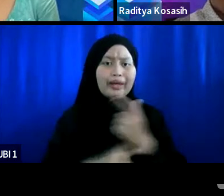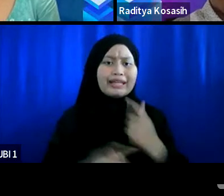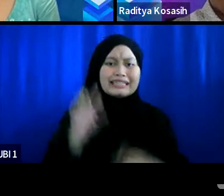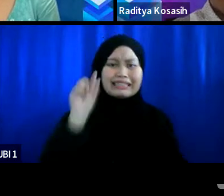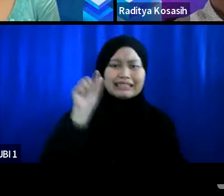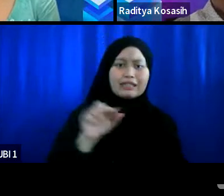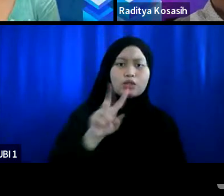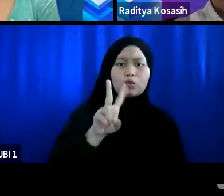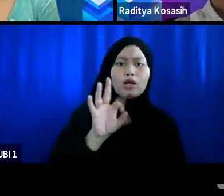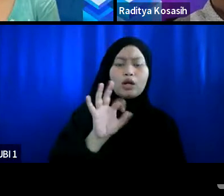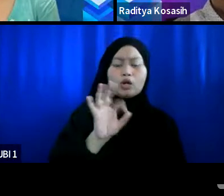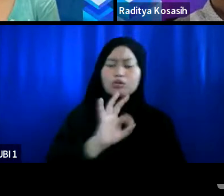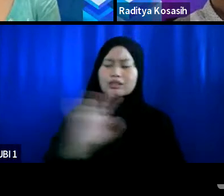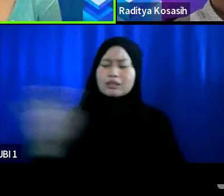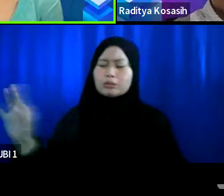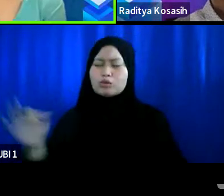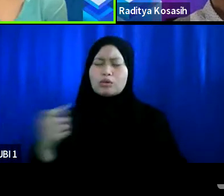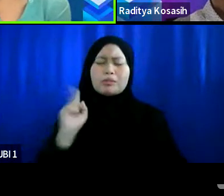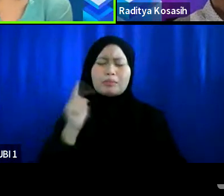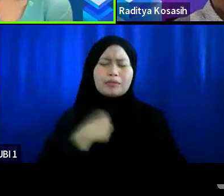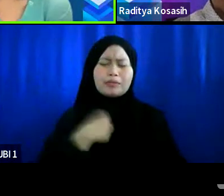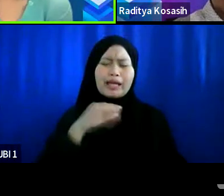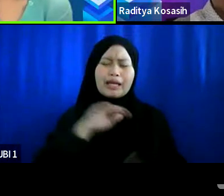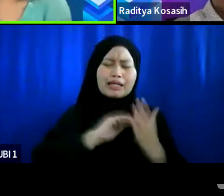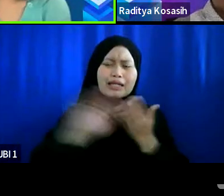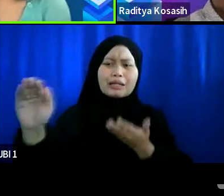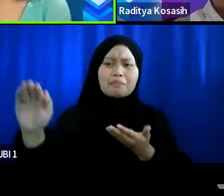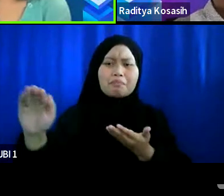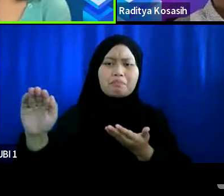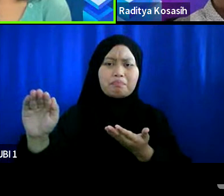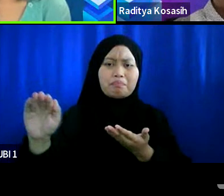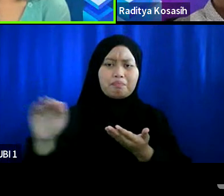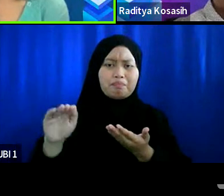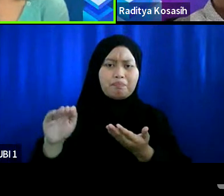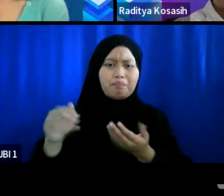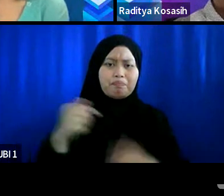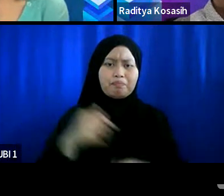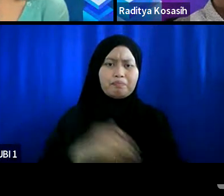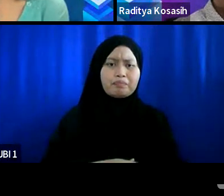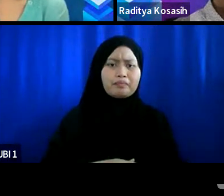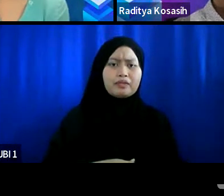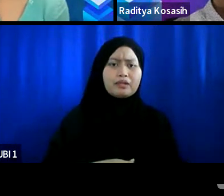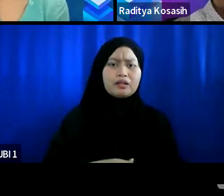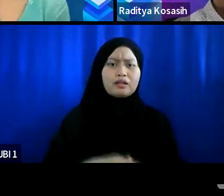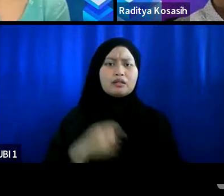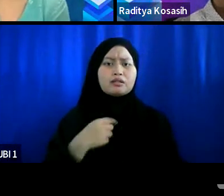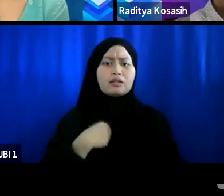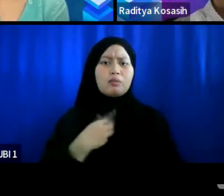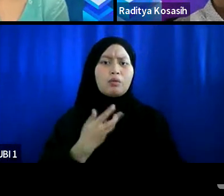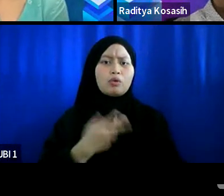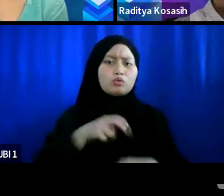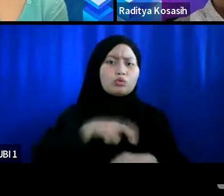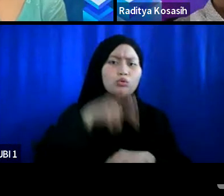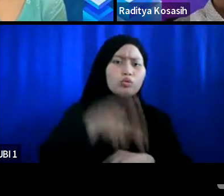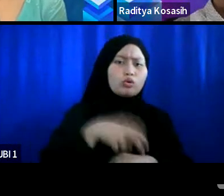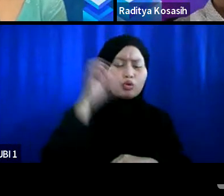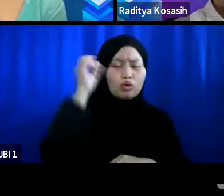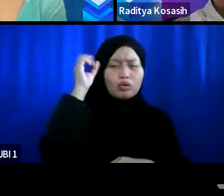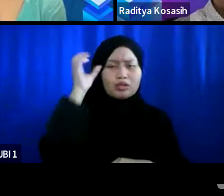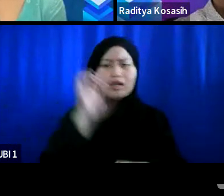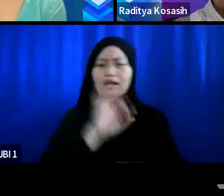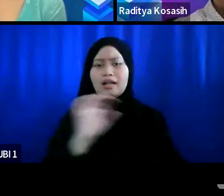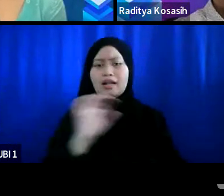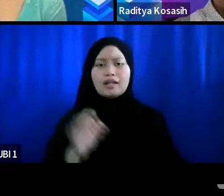Kenapa Bu kasih ya bobok bareng buat itu buru-buru yang turun dari go-jek aja